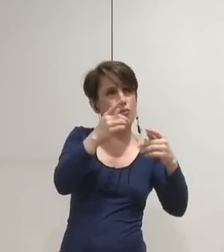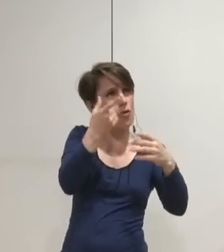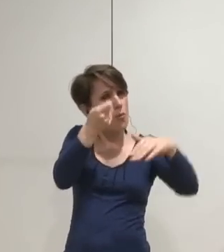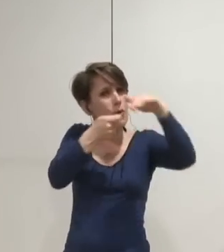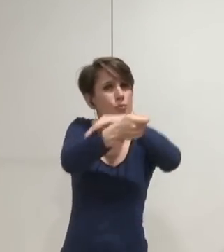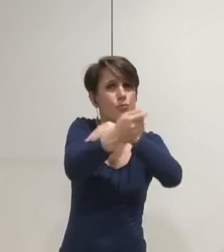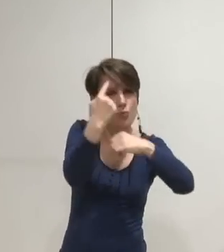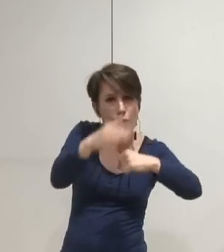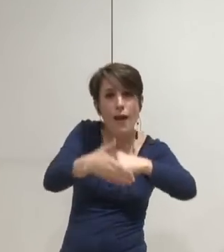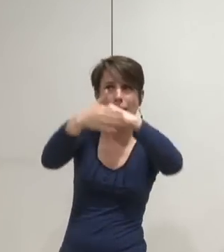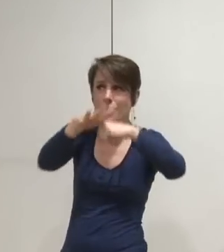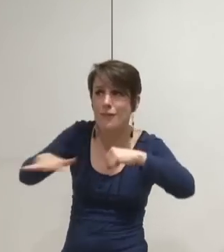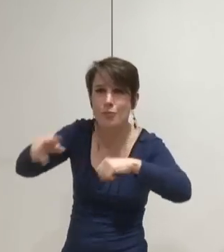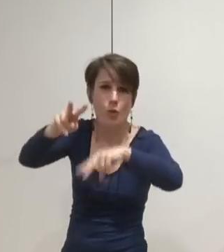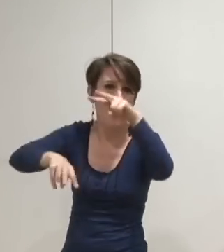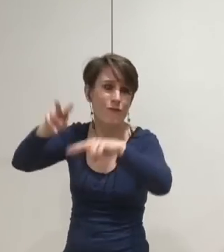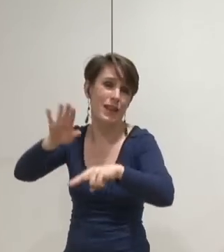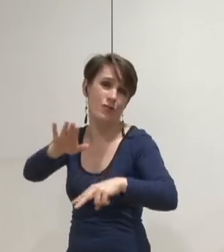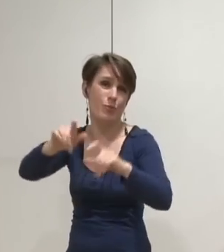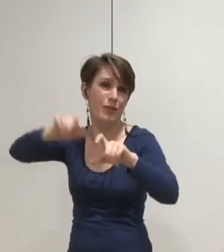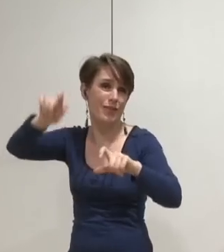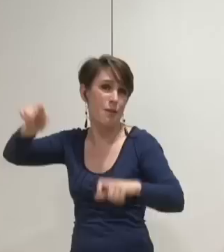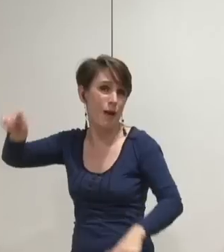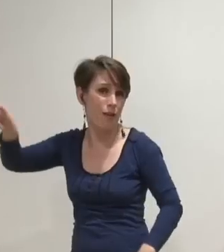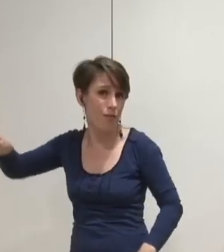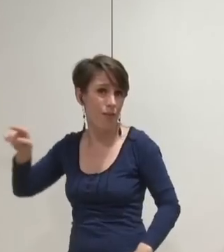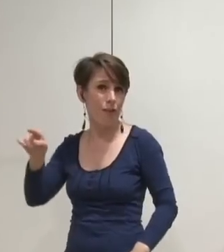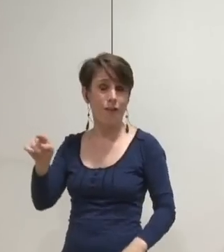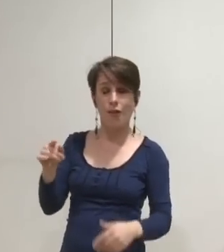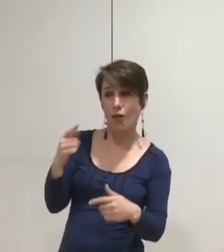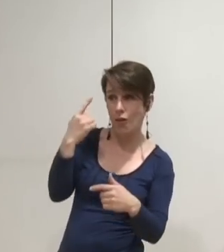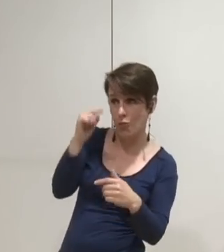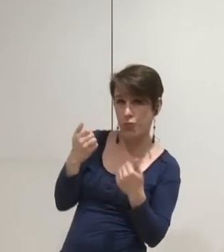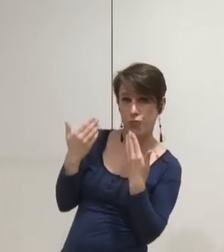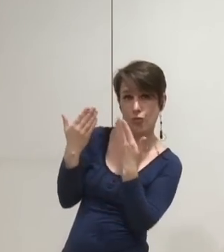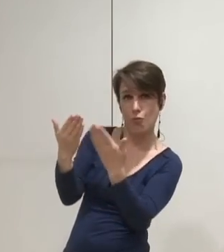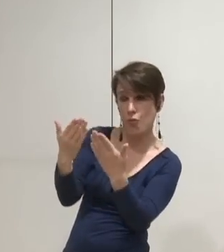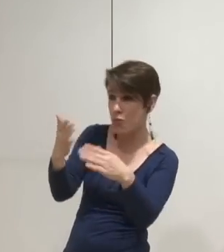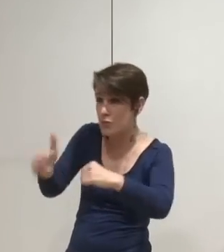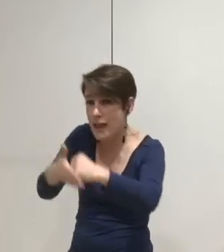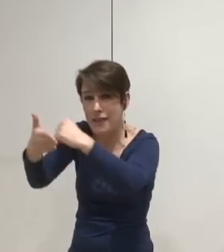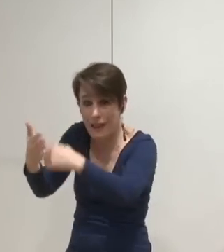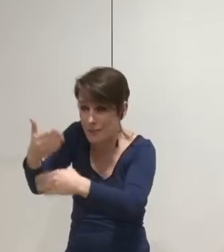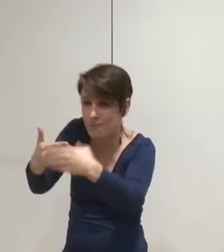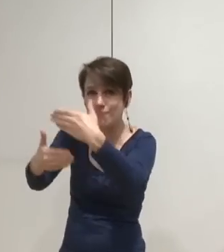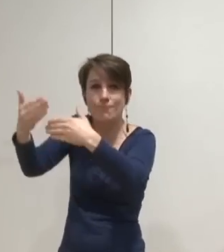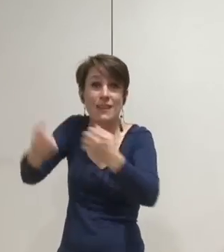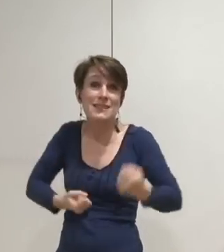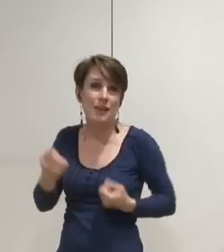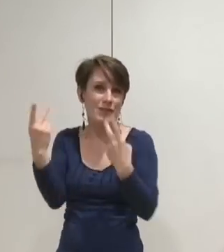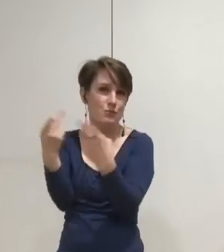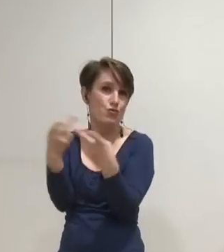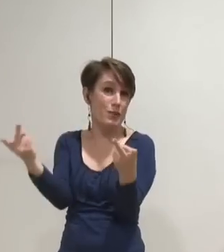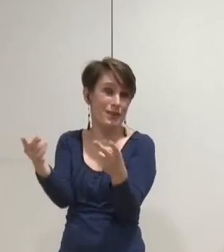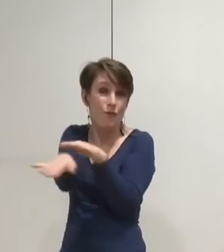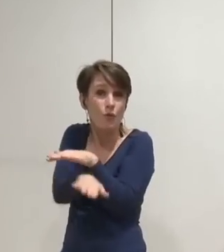aux collectivités locales népalaise et apporter une réponse coordonnée au rétablissement des services publics fondamentaux ce fond est